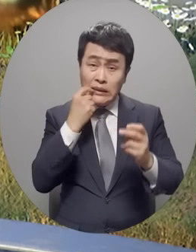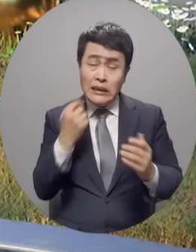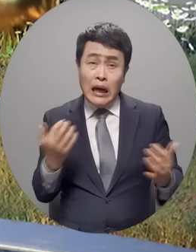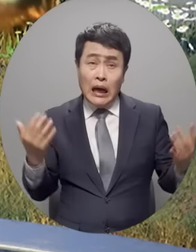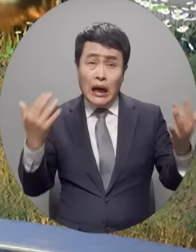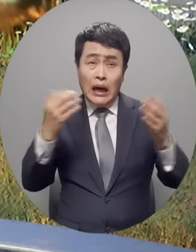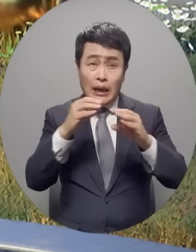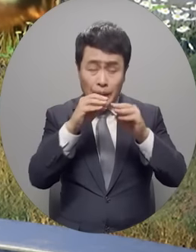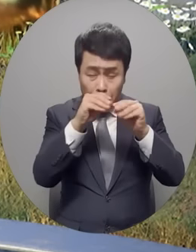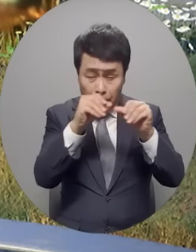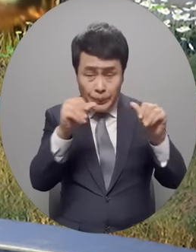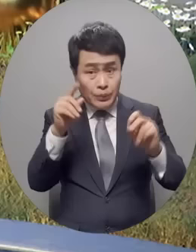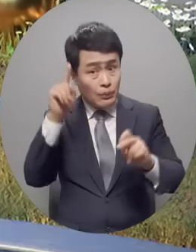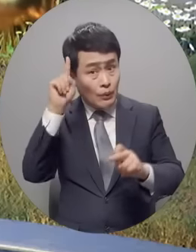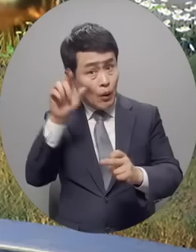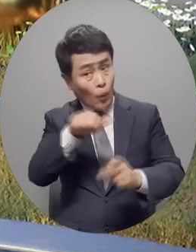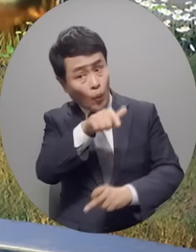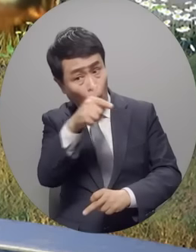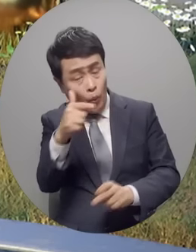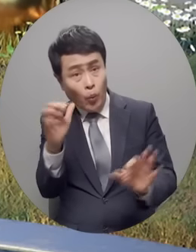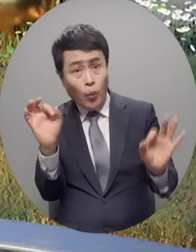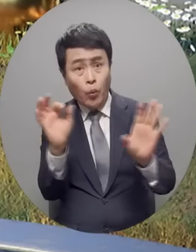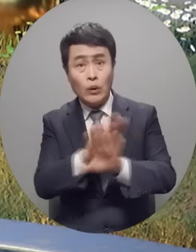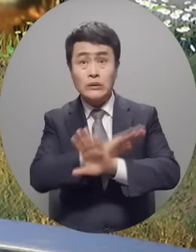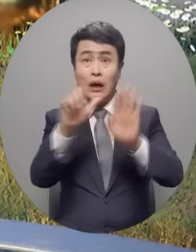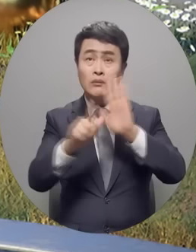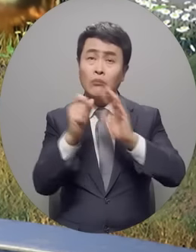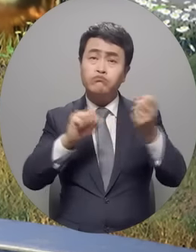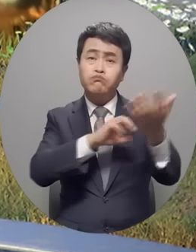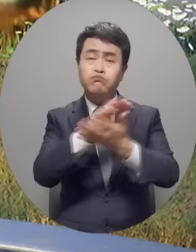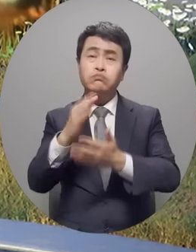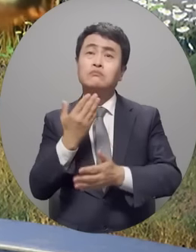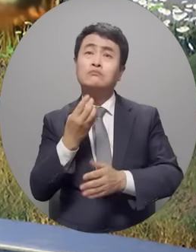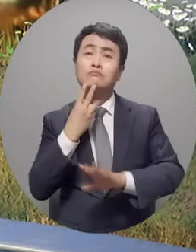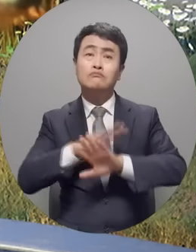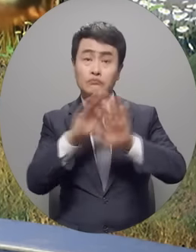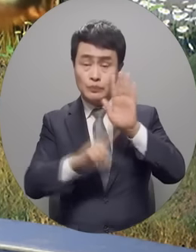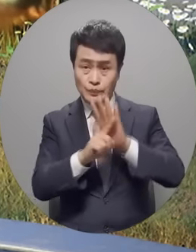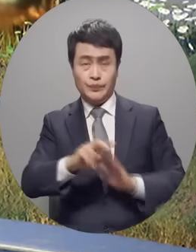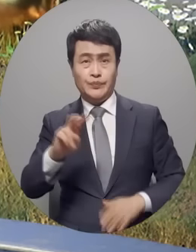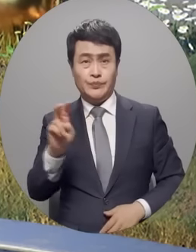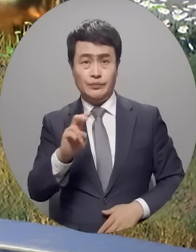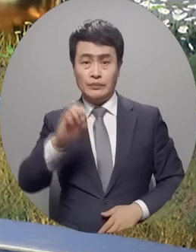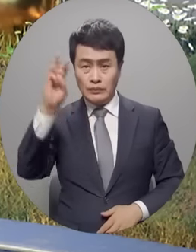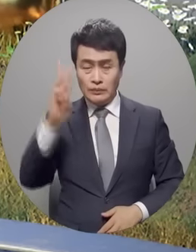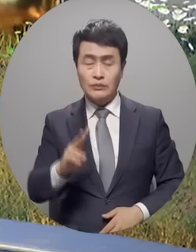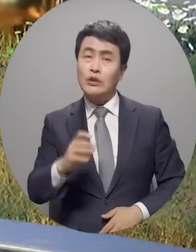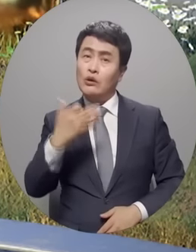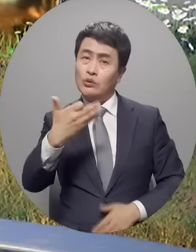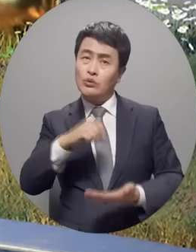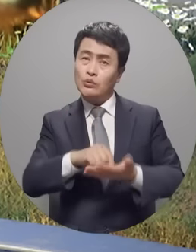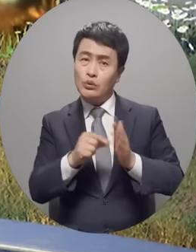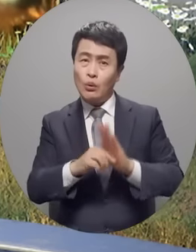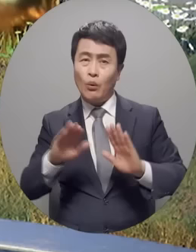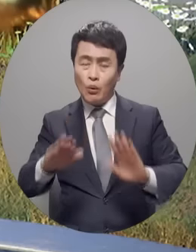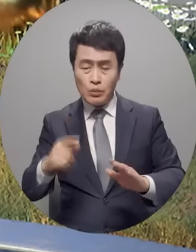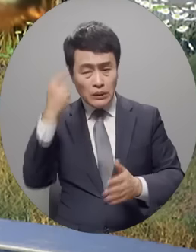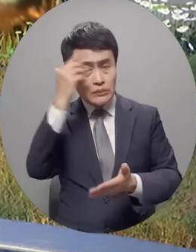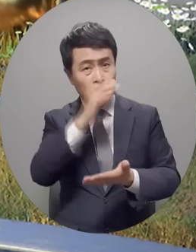차츰 거치겠는데요. 낮 동안 구름이 끼면서 서울의 낮 최고 기온 20도, 광주도 19도로 오늘만큼